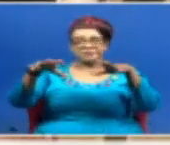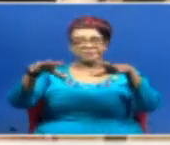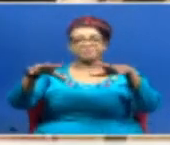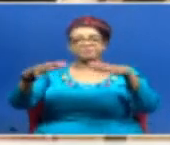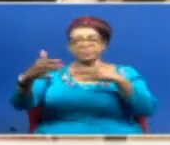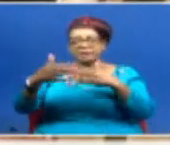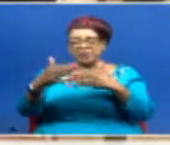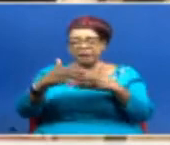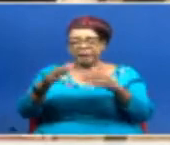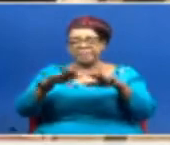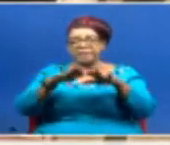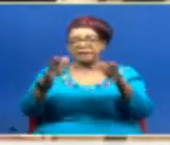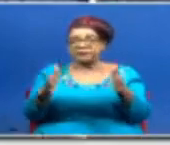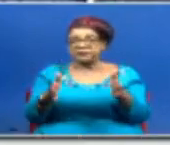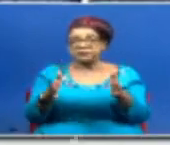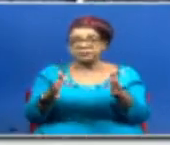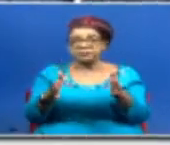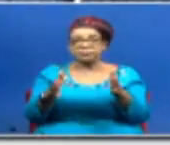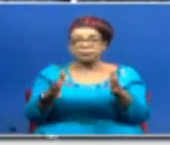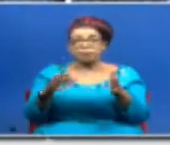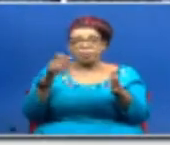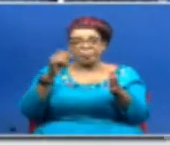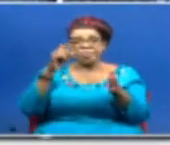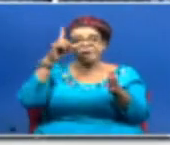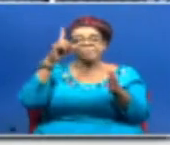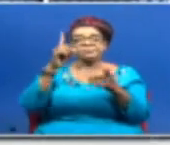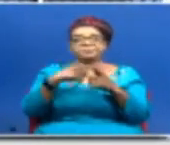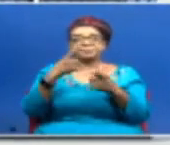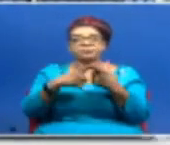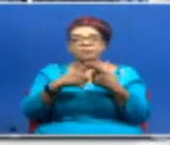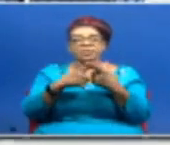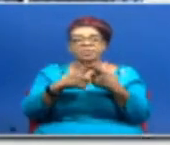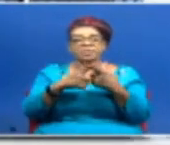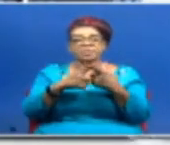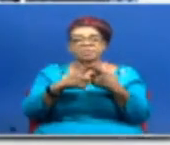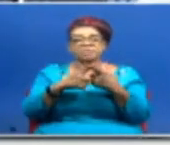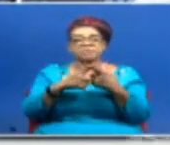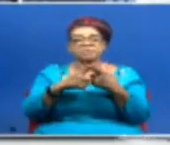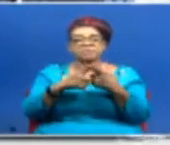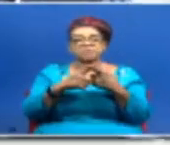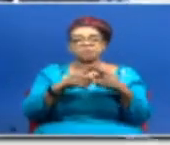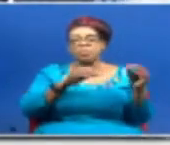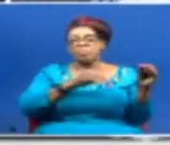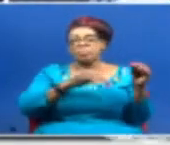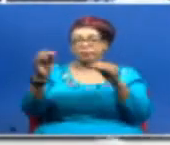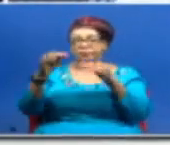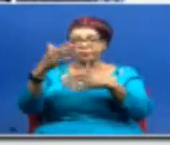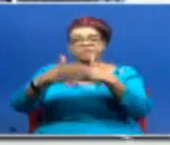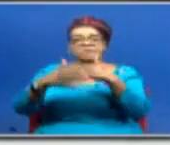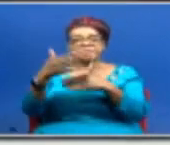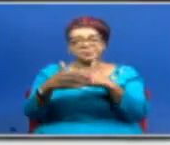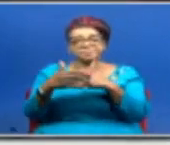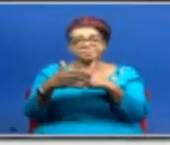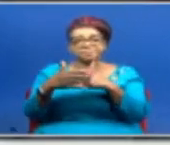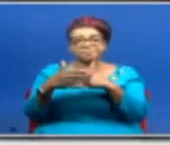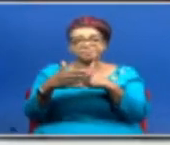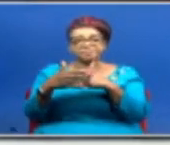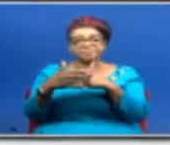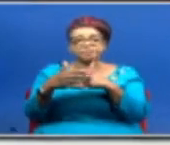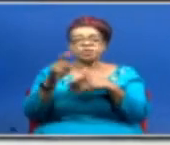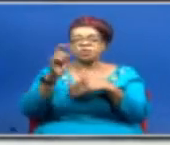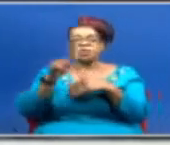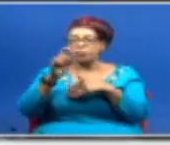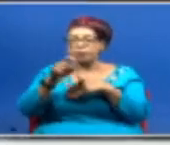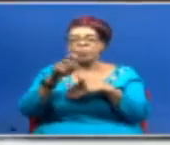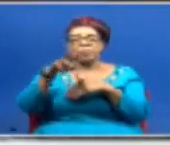kitanda, tukaamka, tukaanza kutoroka na kuenda huko kwa manjirani. Busi ikabeba na maji, kuku, pamoja